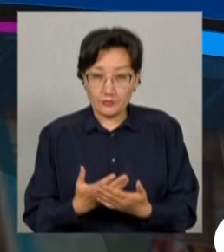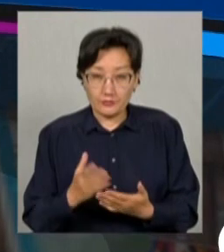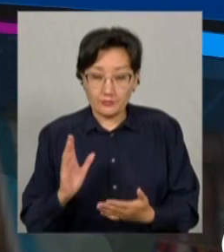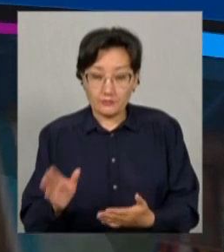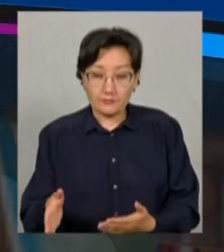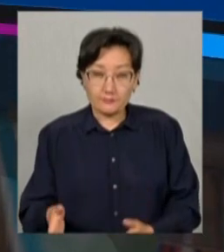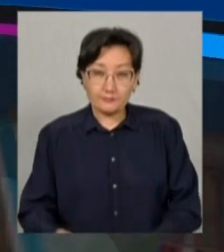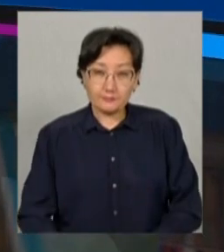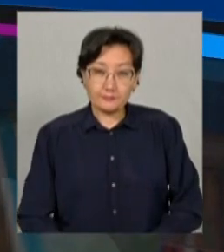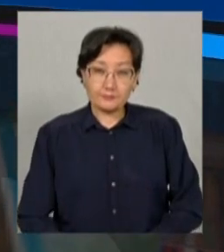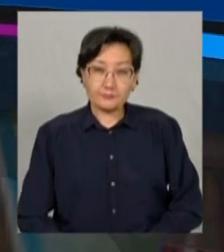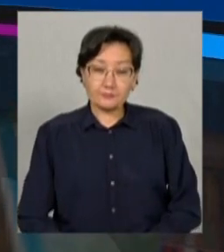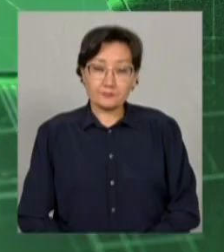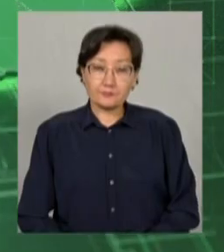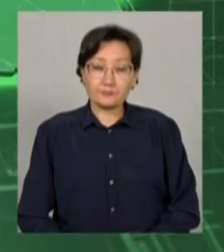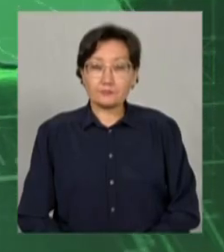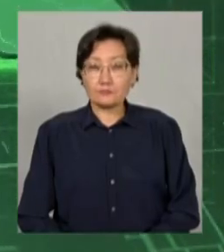Қазір көретіндеріңіз.